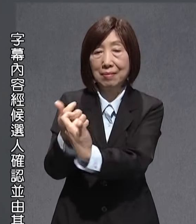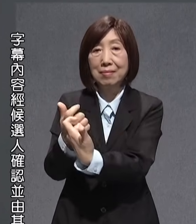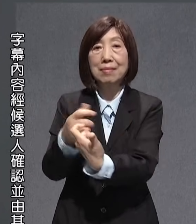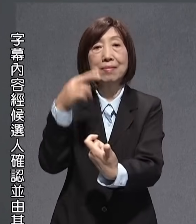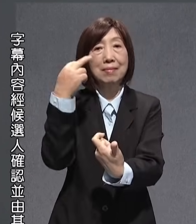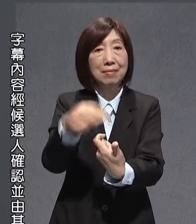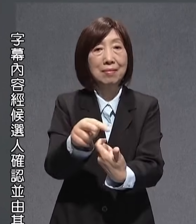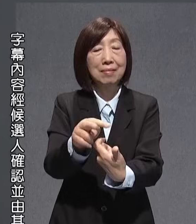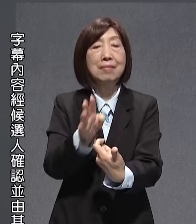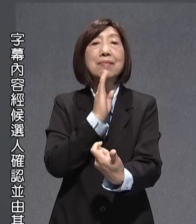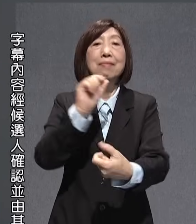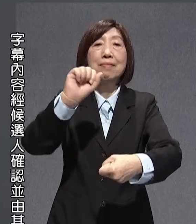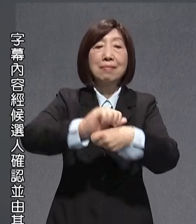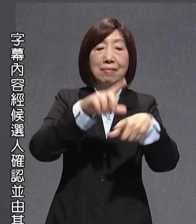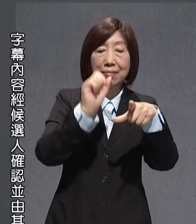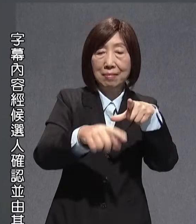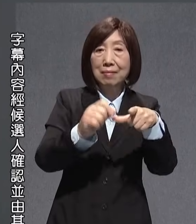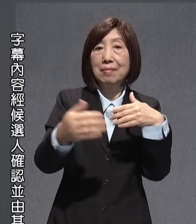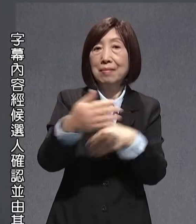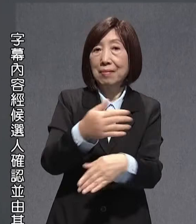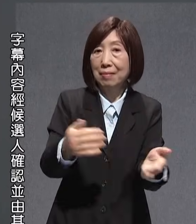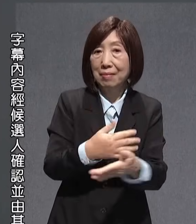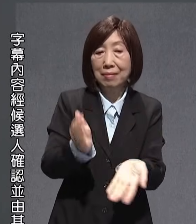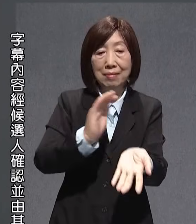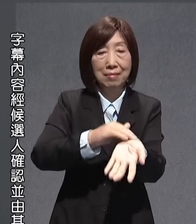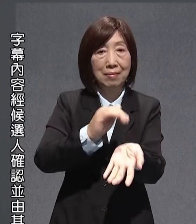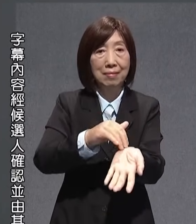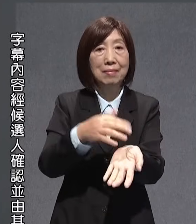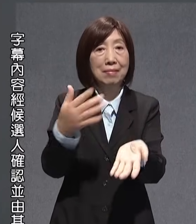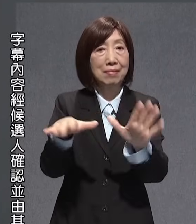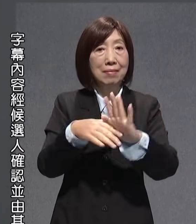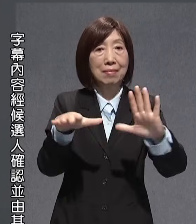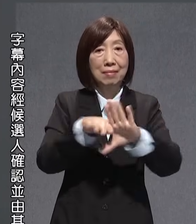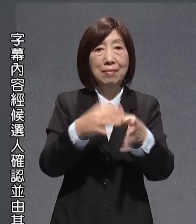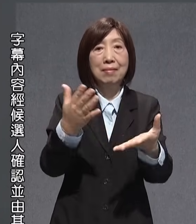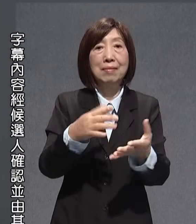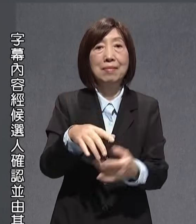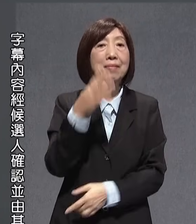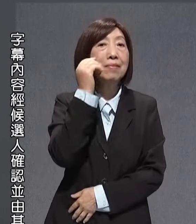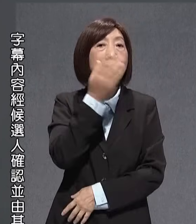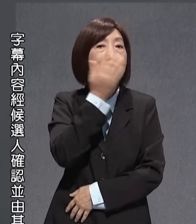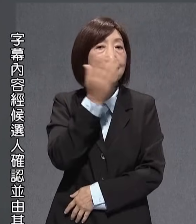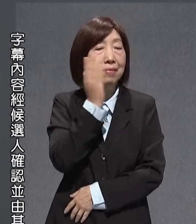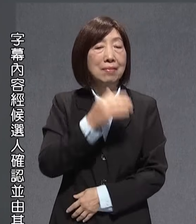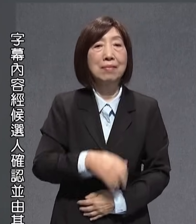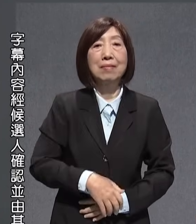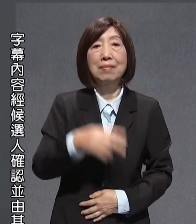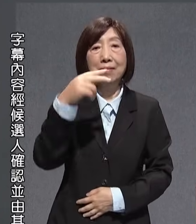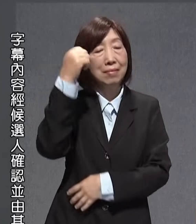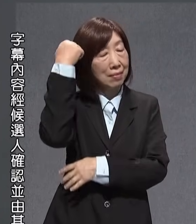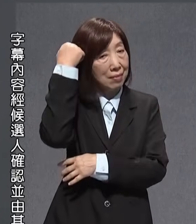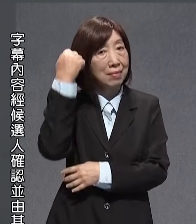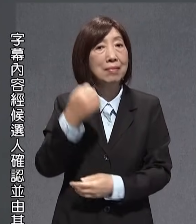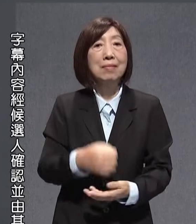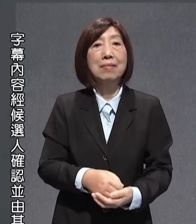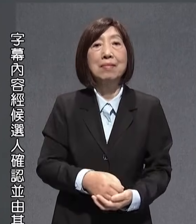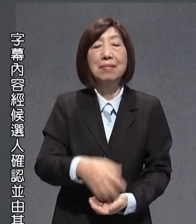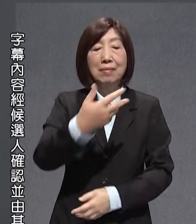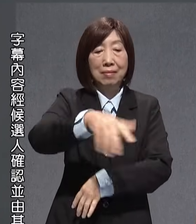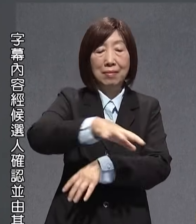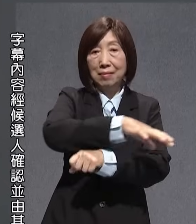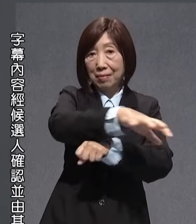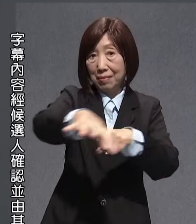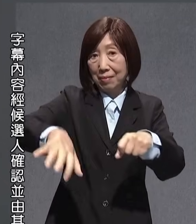上产业、交通、医疗、文化、观光、居住以及水环